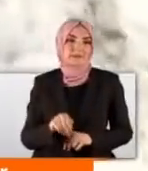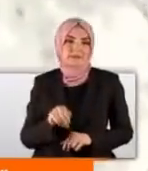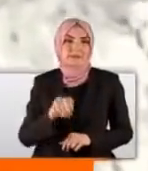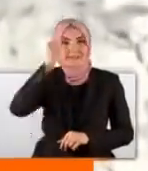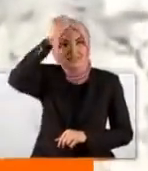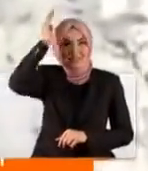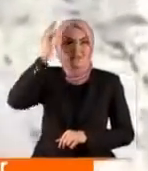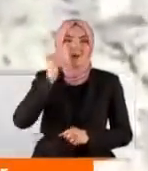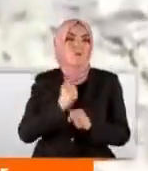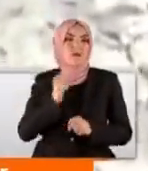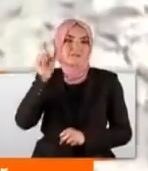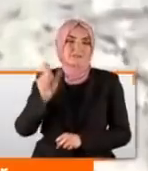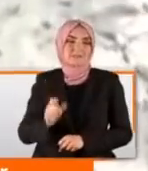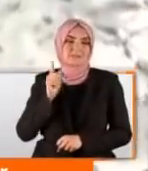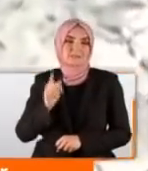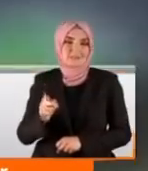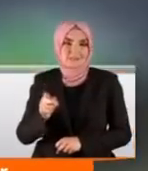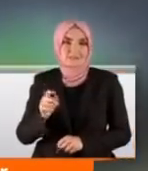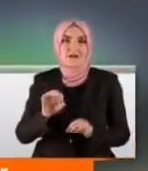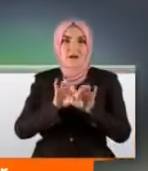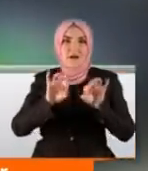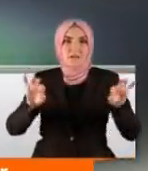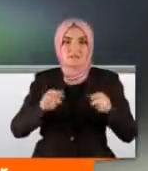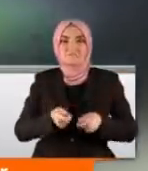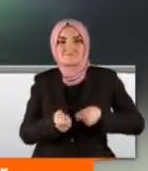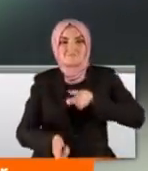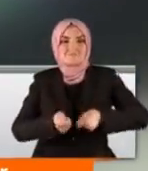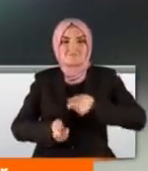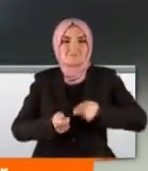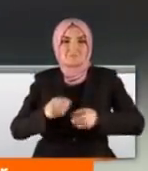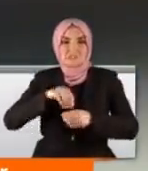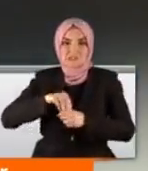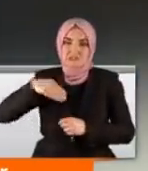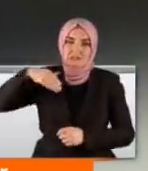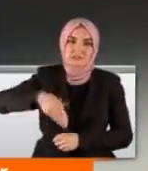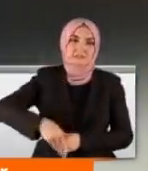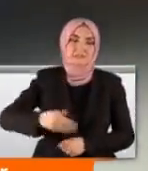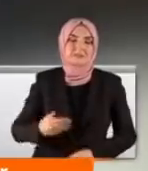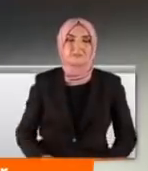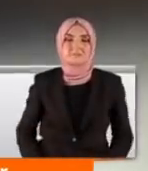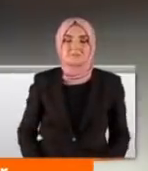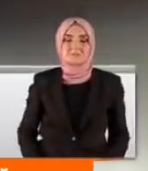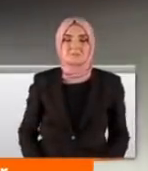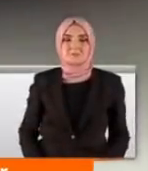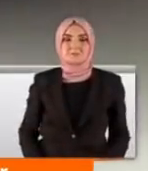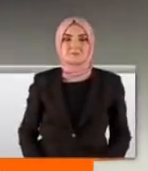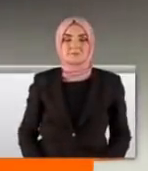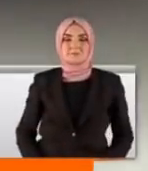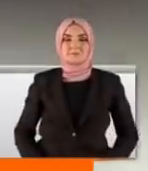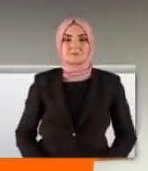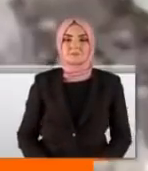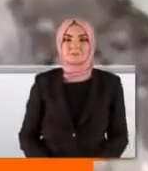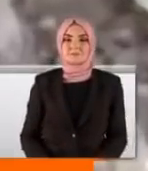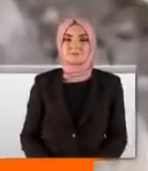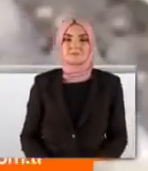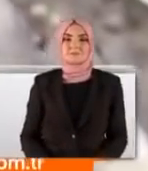eri Solmaz'ı kurtarmak için halatla kuyuya indi. Bak abi geliyor yanına, hiç korkma. Yukarıya bakma, gözüne toz girmesin. Yukarı bakma.